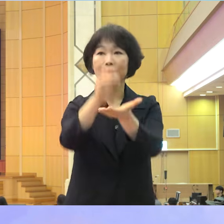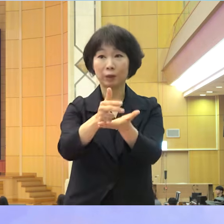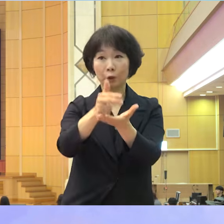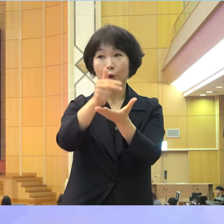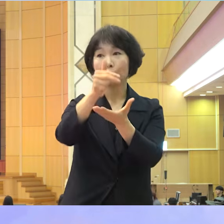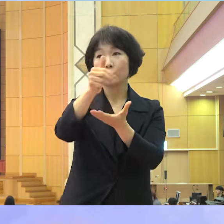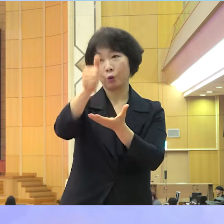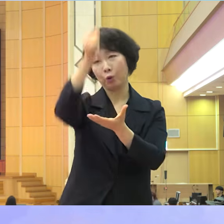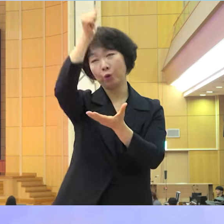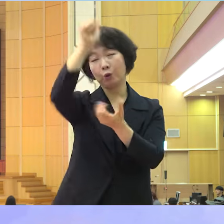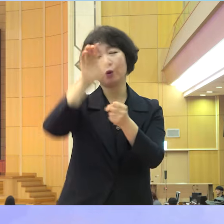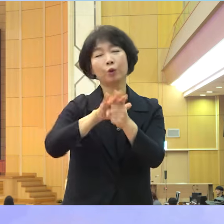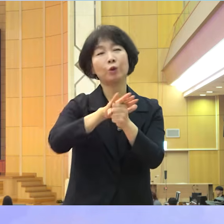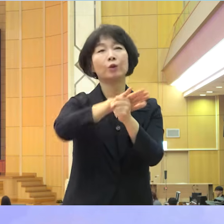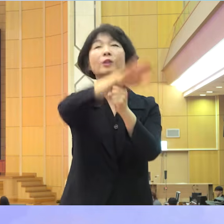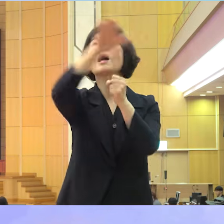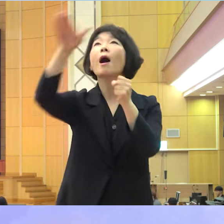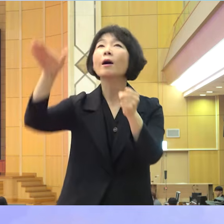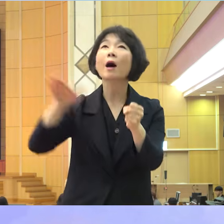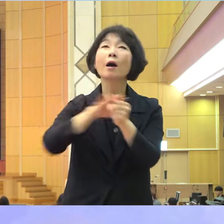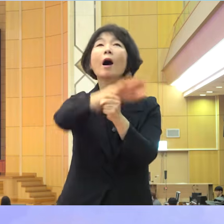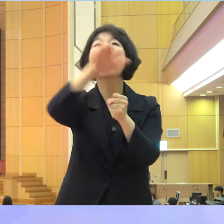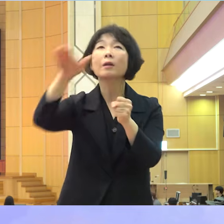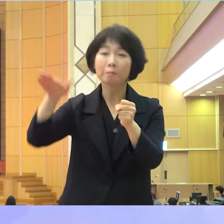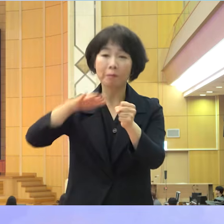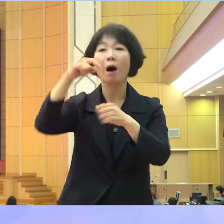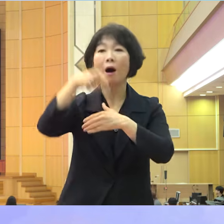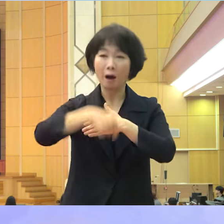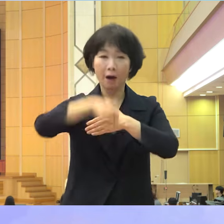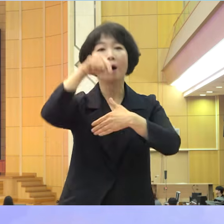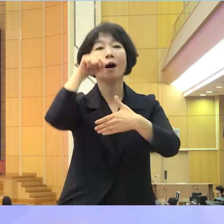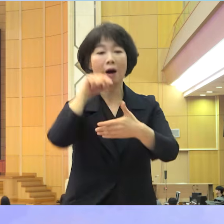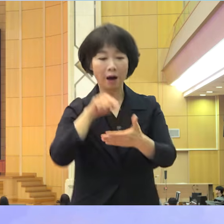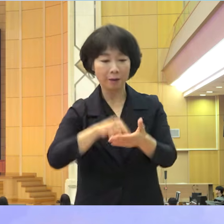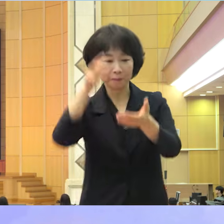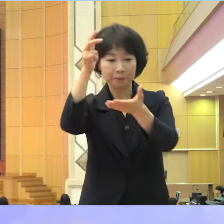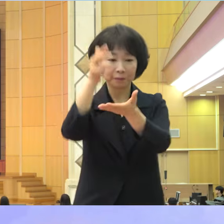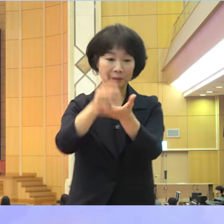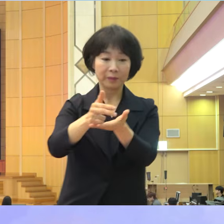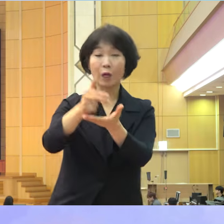숨어있는 주를 사랑하는 맘